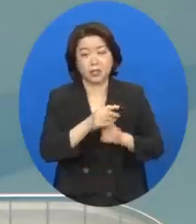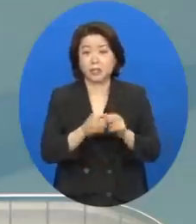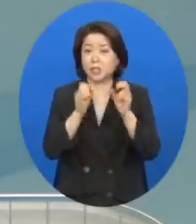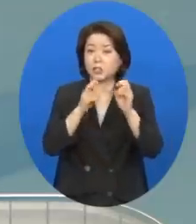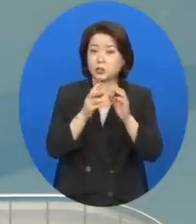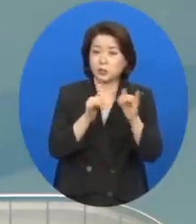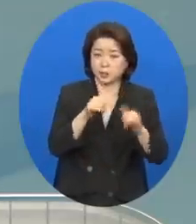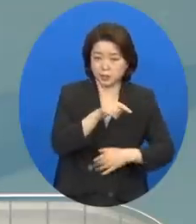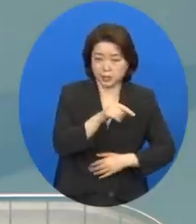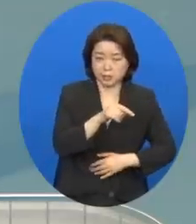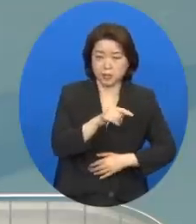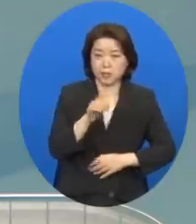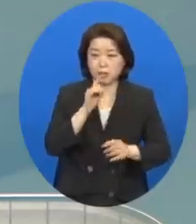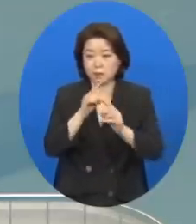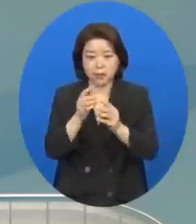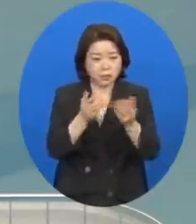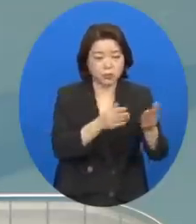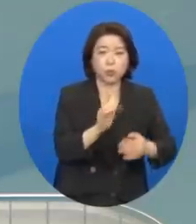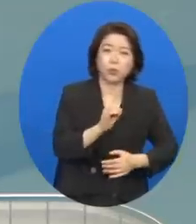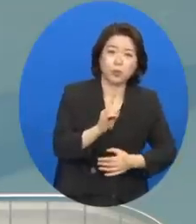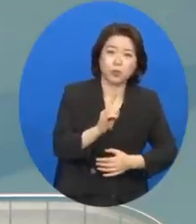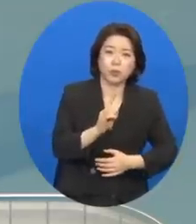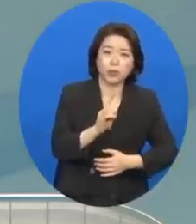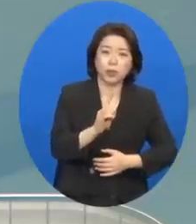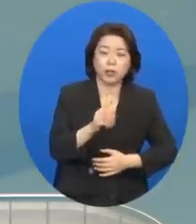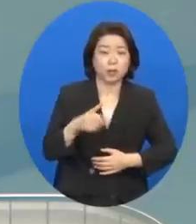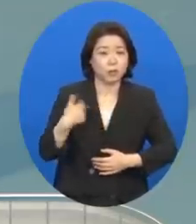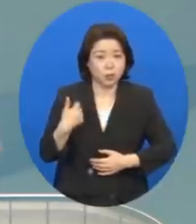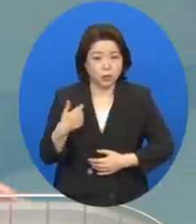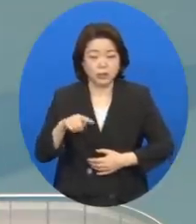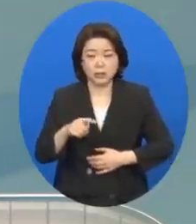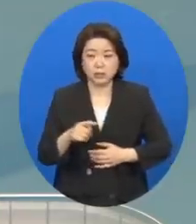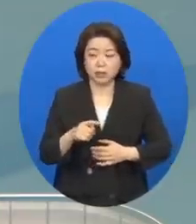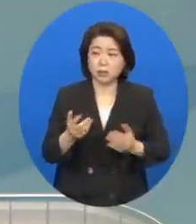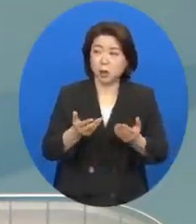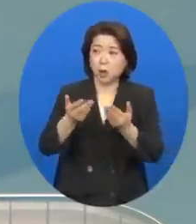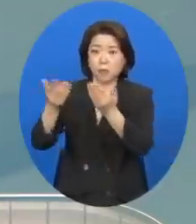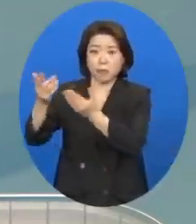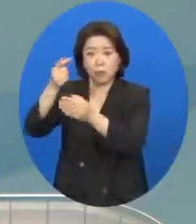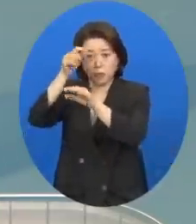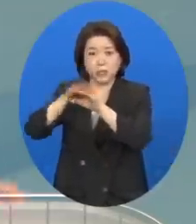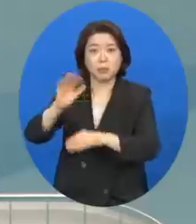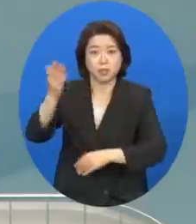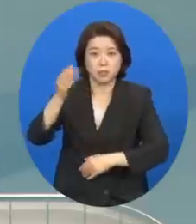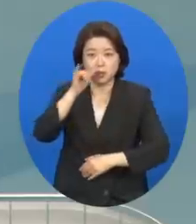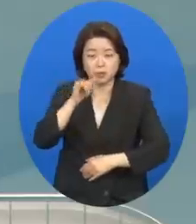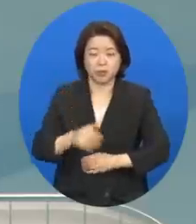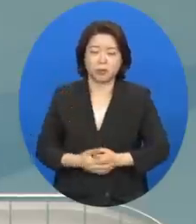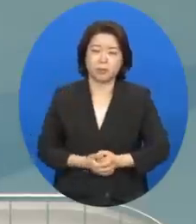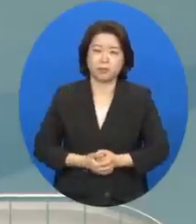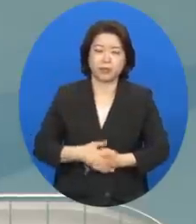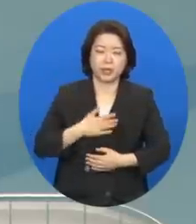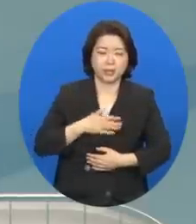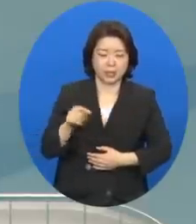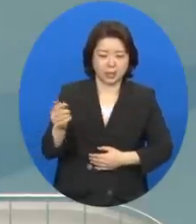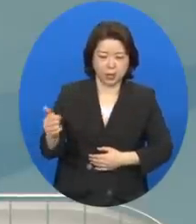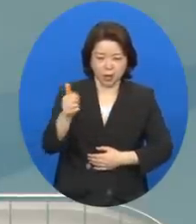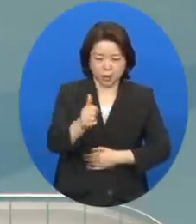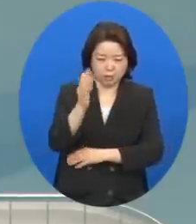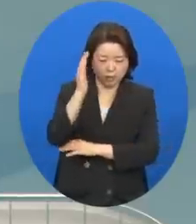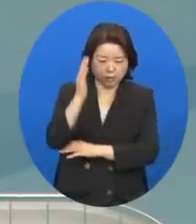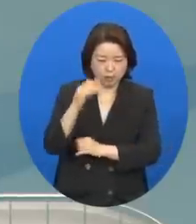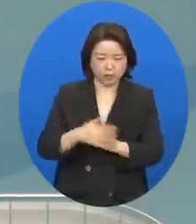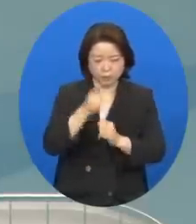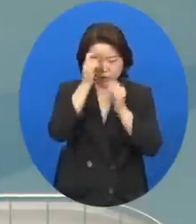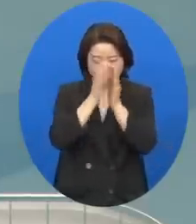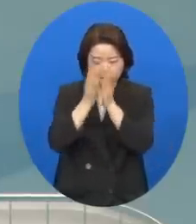선교사님에게 말씀을 드려야 될지 모를 만한 그런 봉헌 예배예요. 설교를 해야 돼서 기도하는